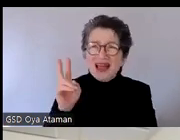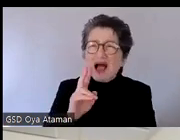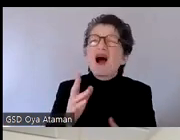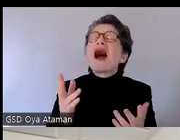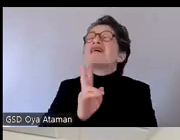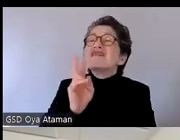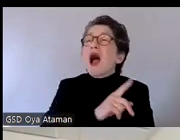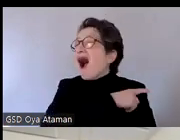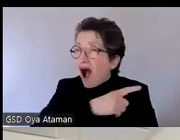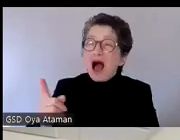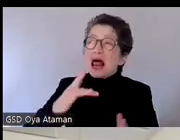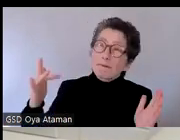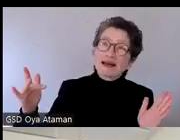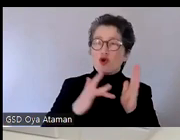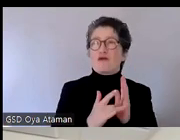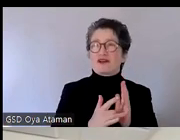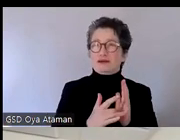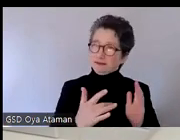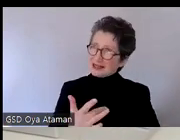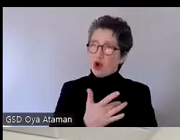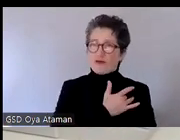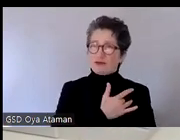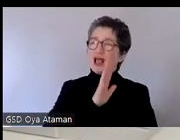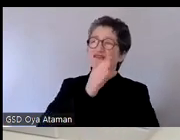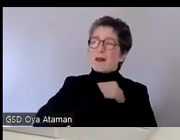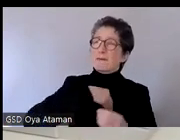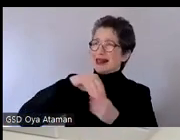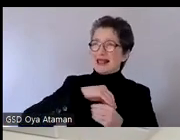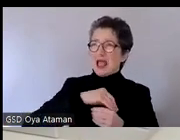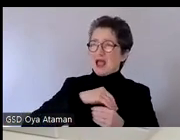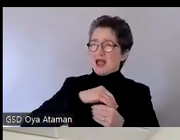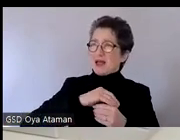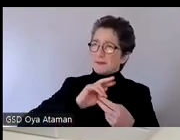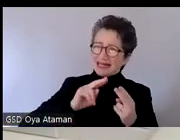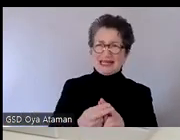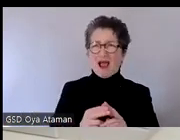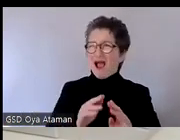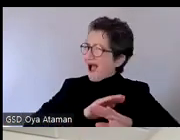betroffenen Menschen, ihre Angehörigen, jeder ist eingeladen. Firmen,